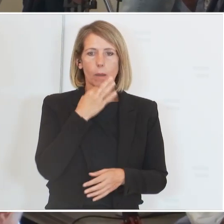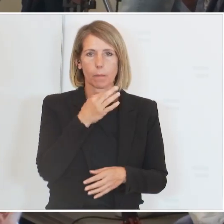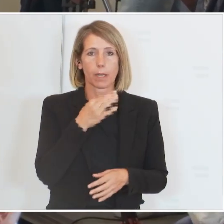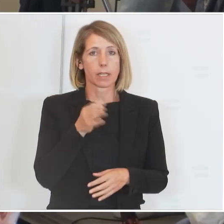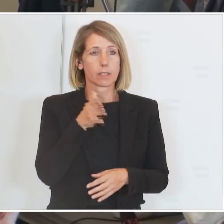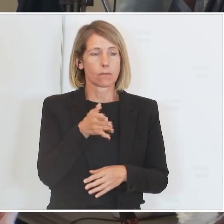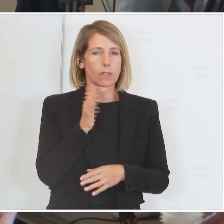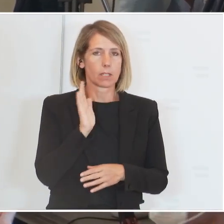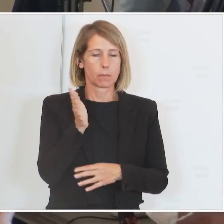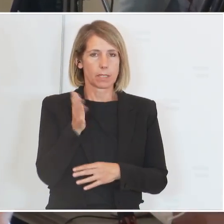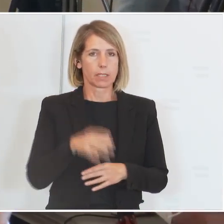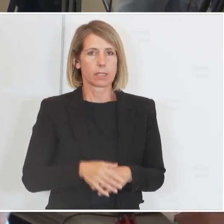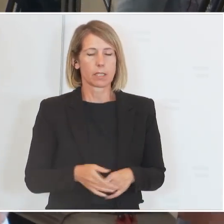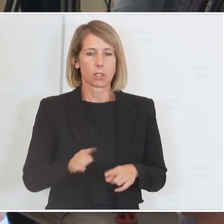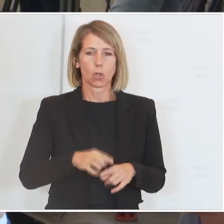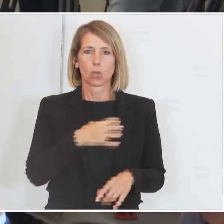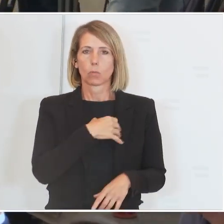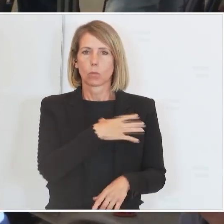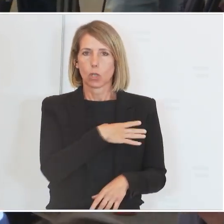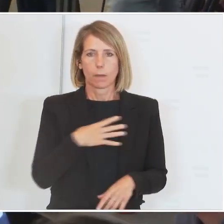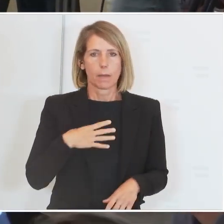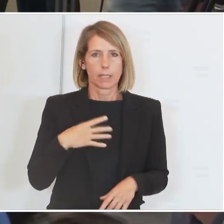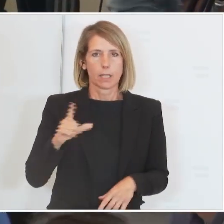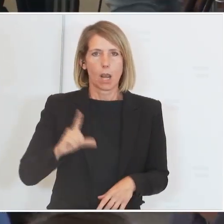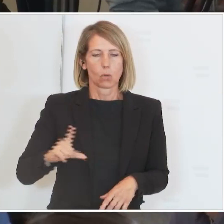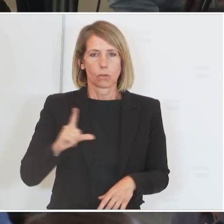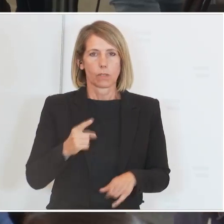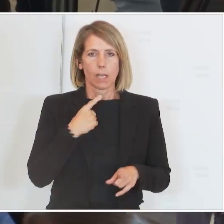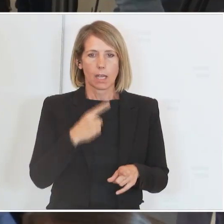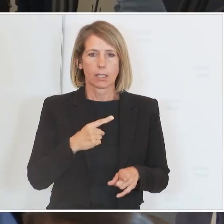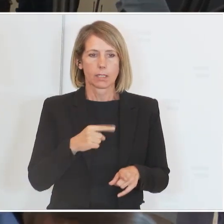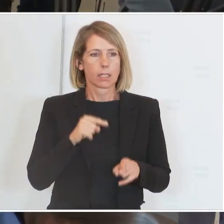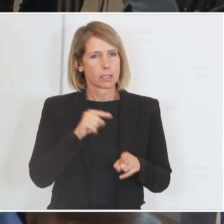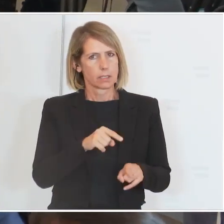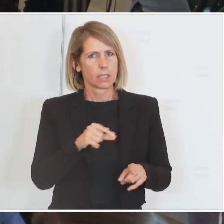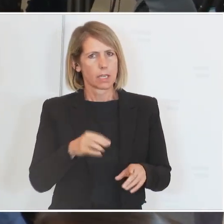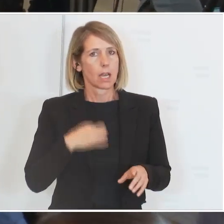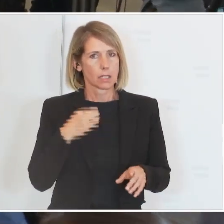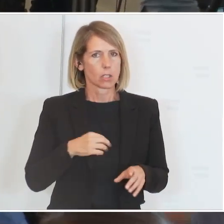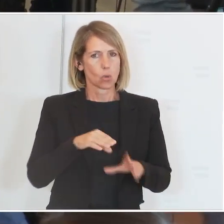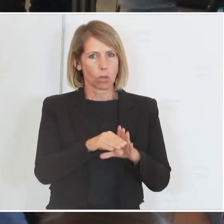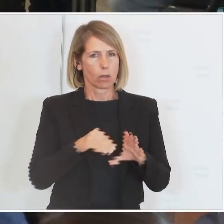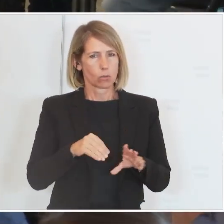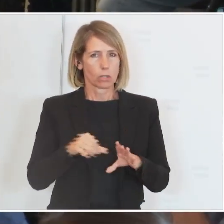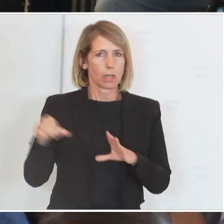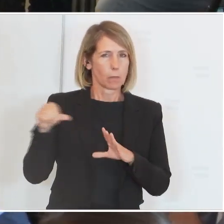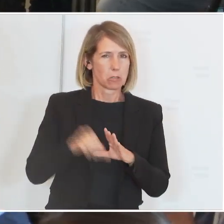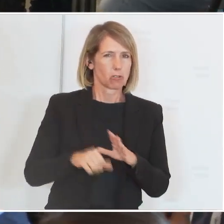Und Bürgermeister Ludwig hat ja gemeint, Sie würden hier ein gesundes Unternehmen schlechtreden. Ist das so?